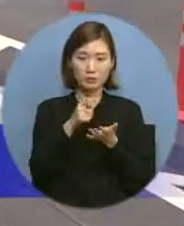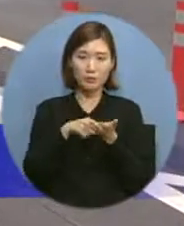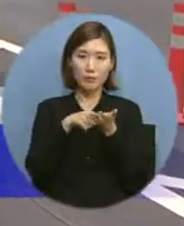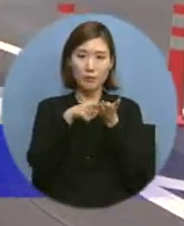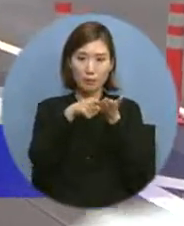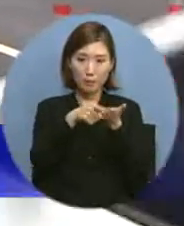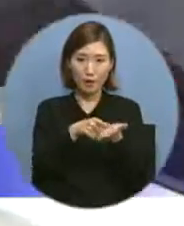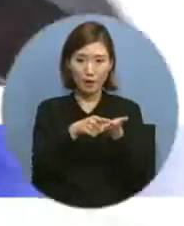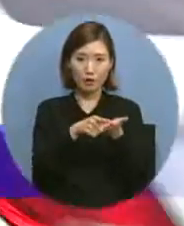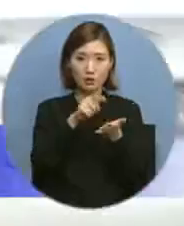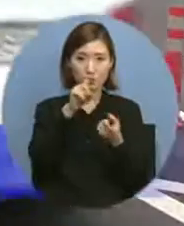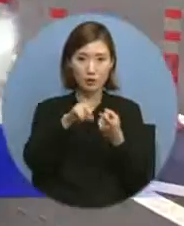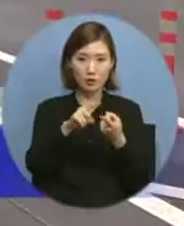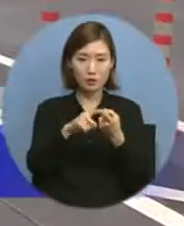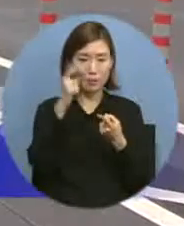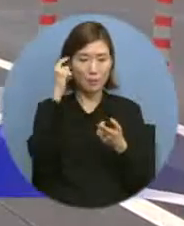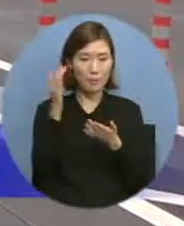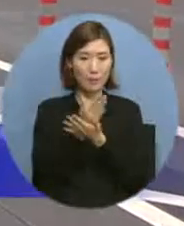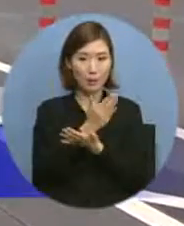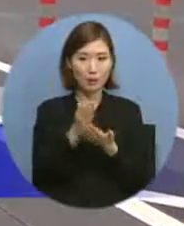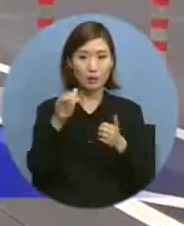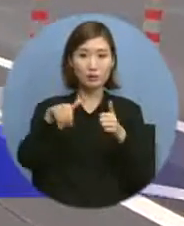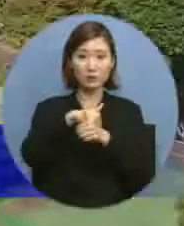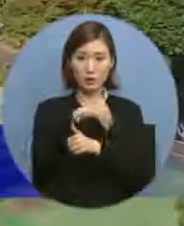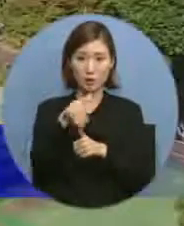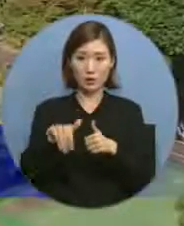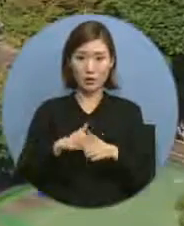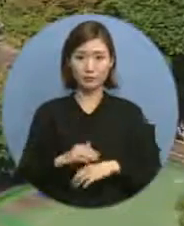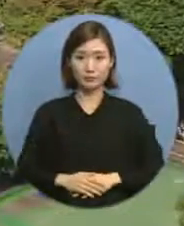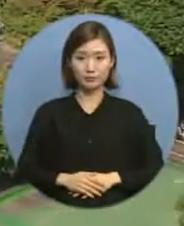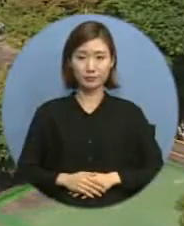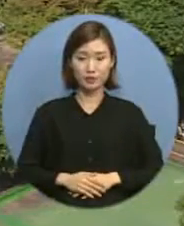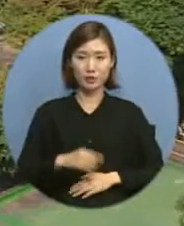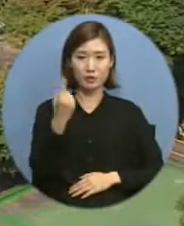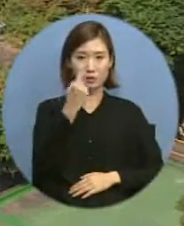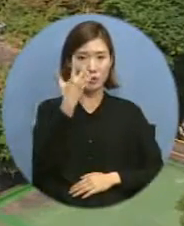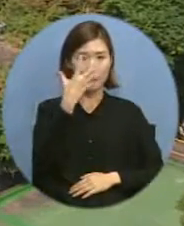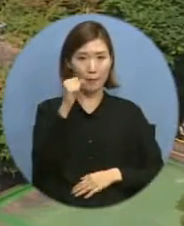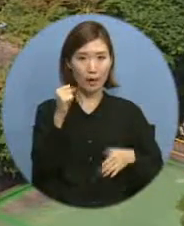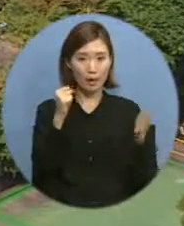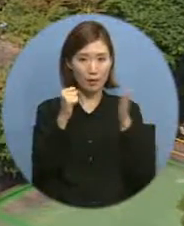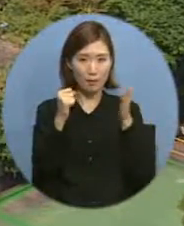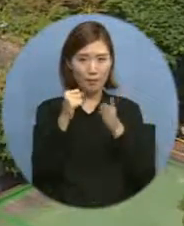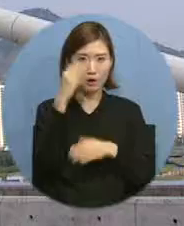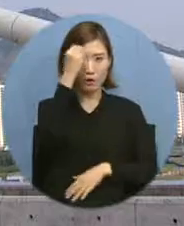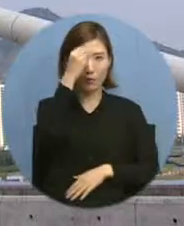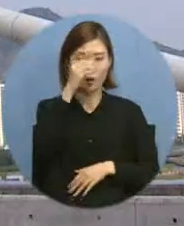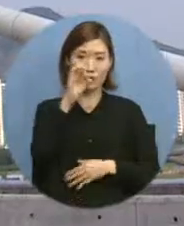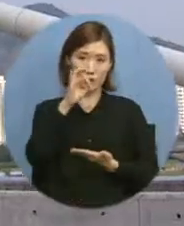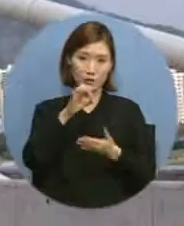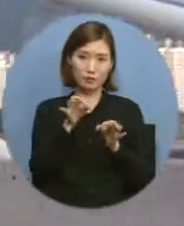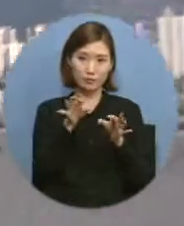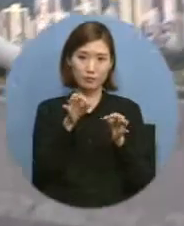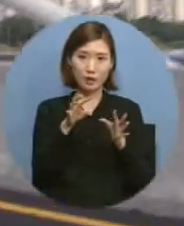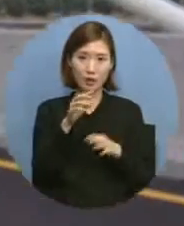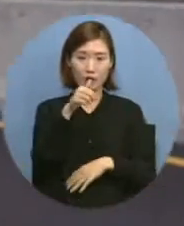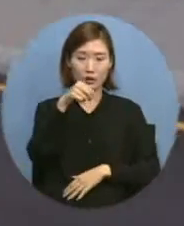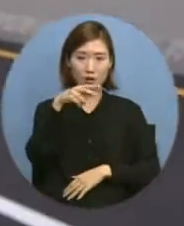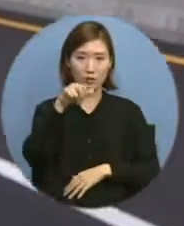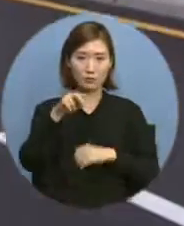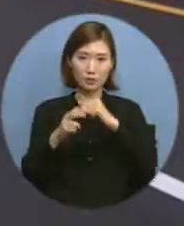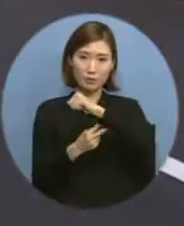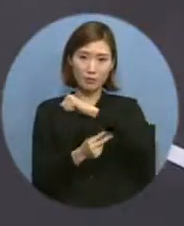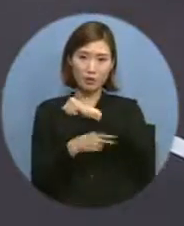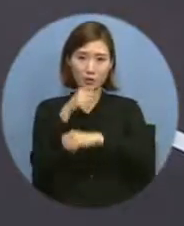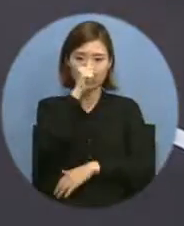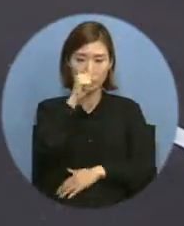이제 다다부터를 판단할 상황이거든요, 지금. 천억 원에 가까운 막대한 예산이 투입된 겸재교.